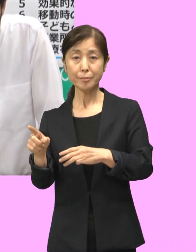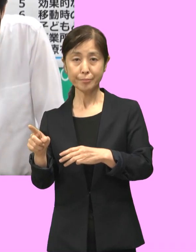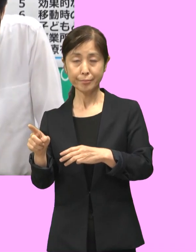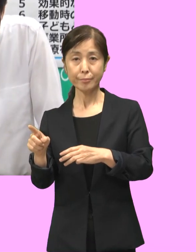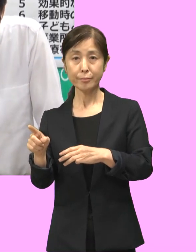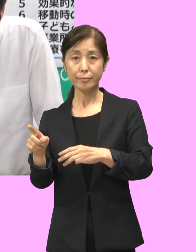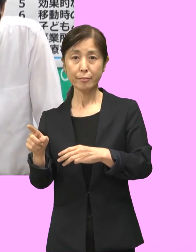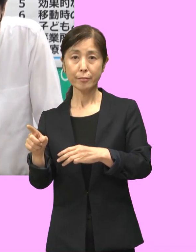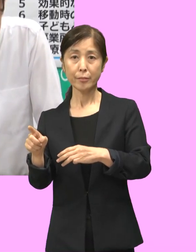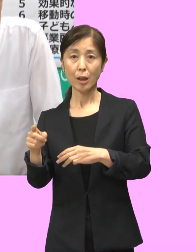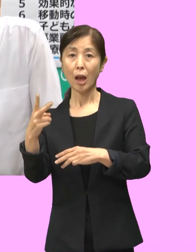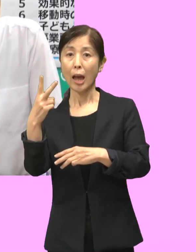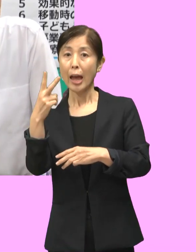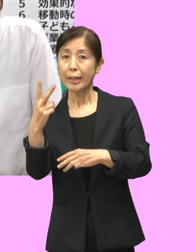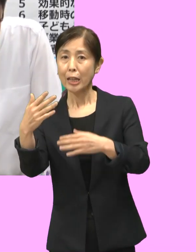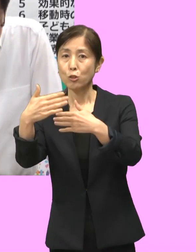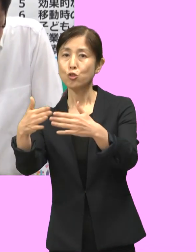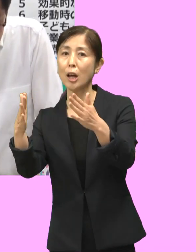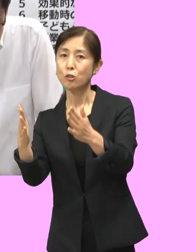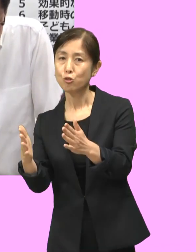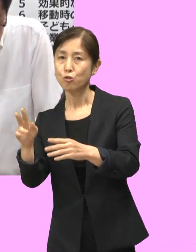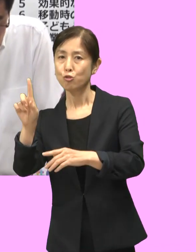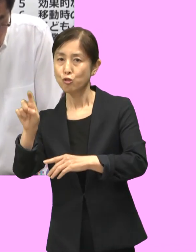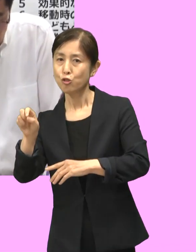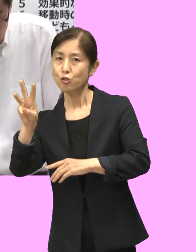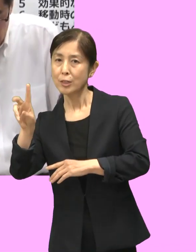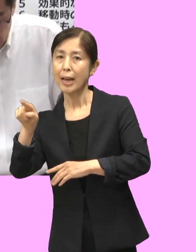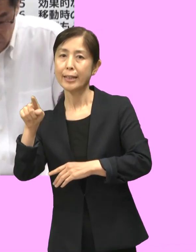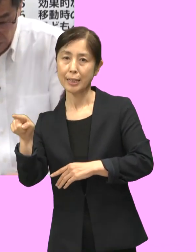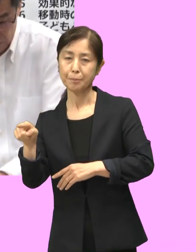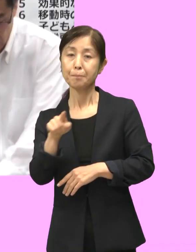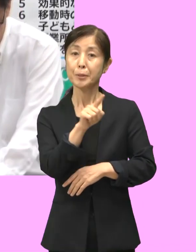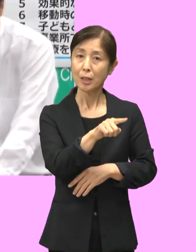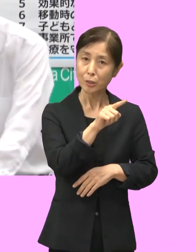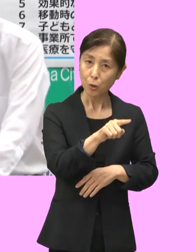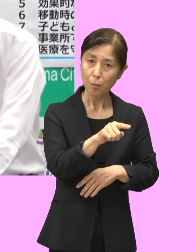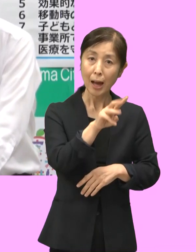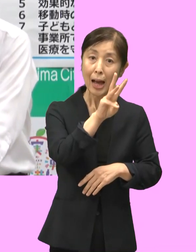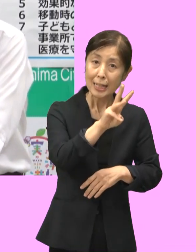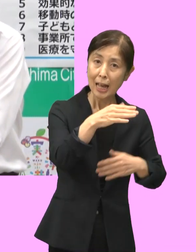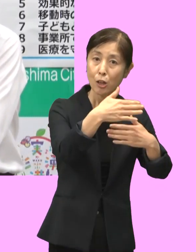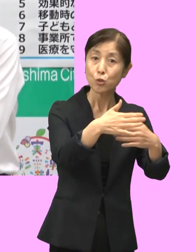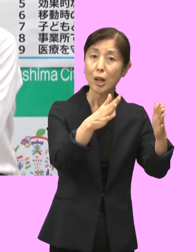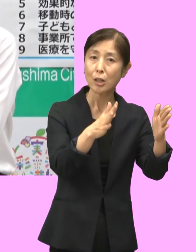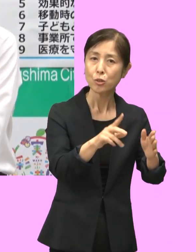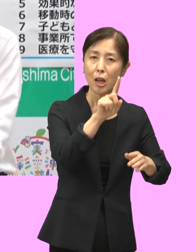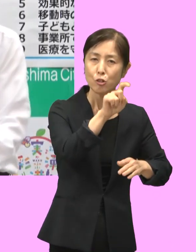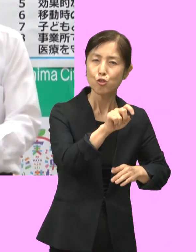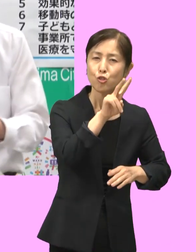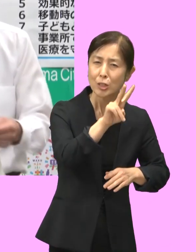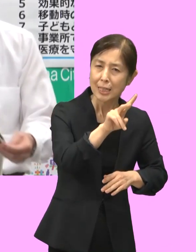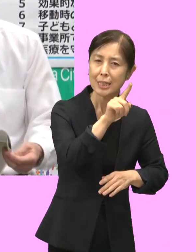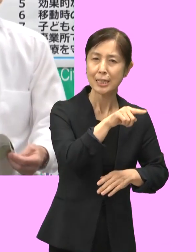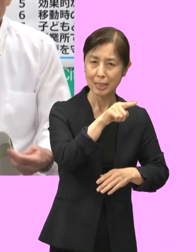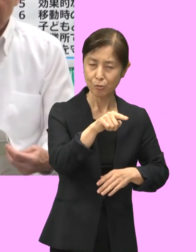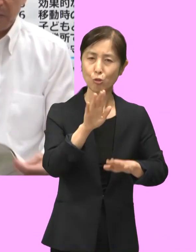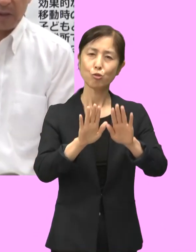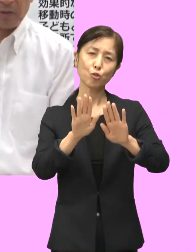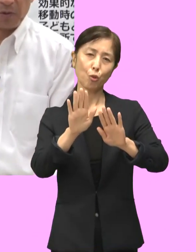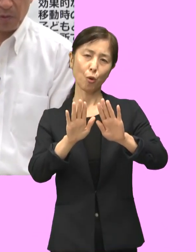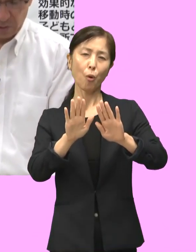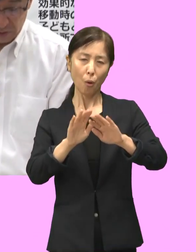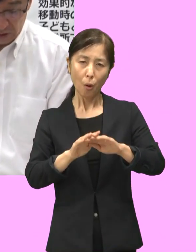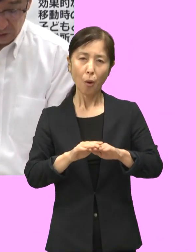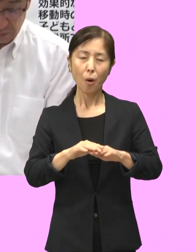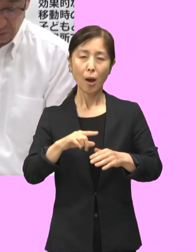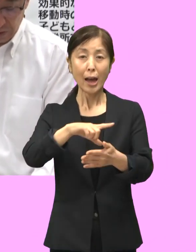で2クラス13人、水原小の場合は3クラスで12人という状況になっておりまして、地